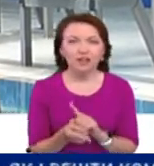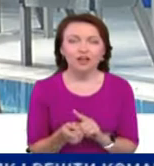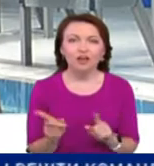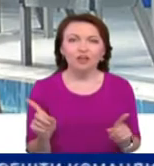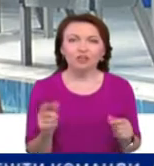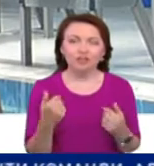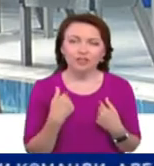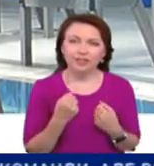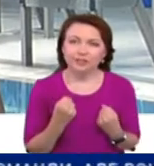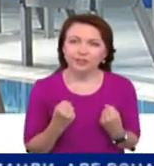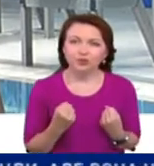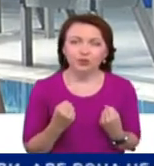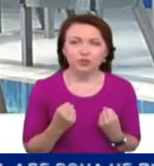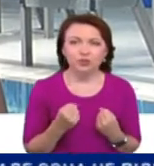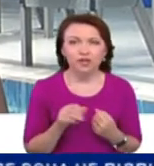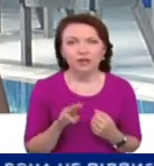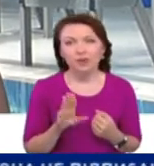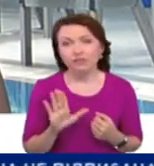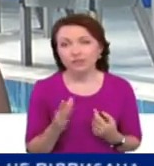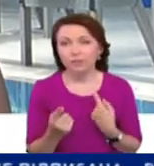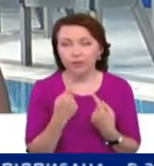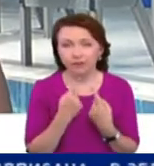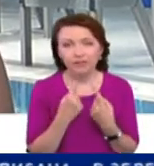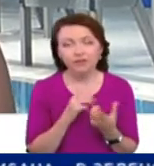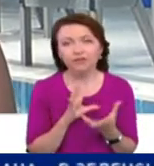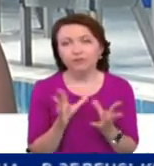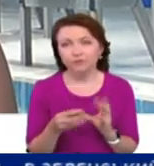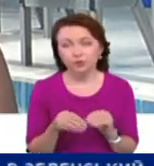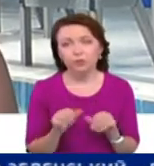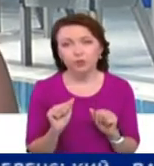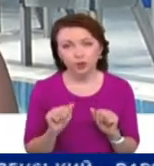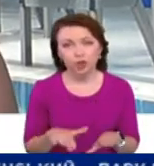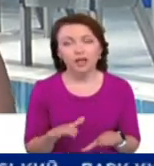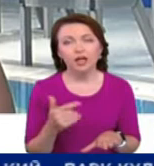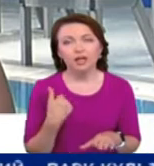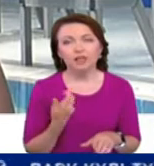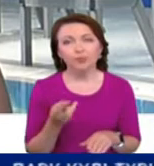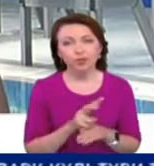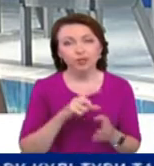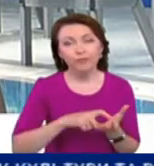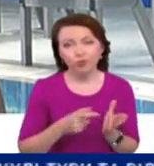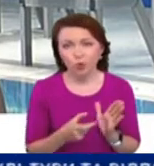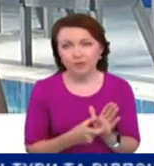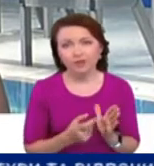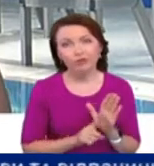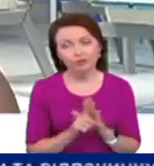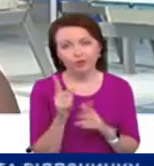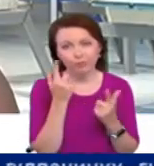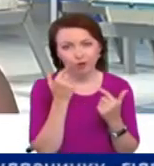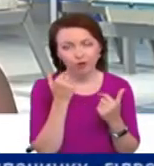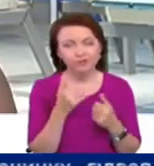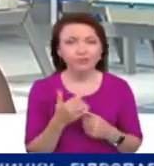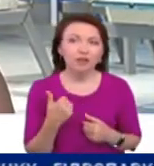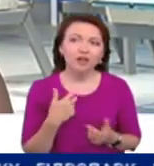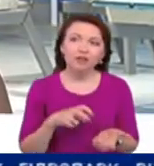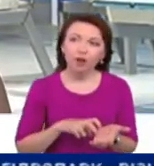я такая держусь. Там с Тамарой Владимировной поговорила, все порешали. И пришла в номер такая, и начала плакать. Я просто